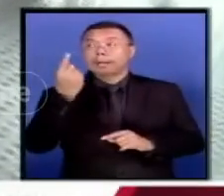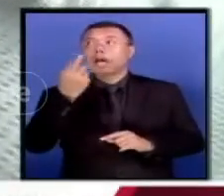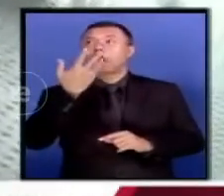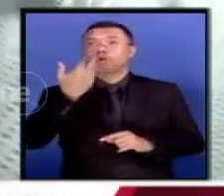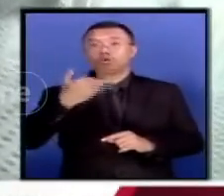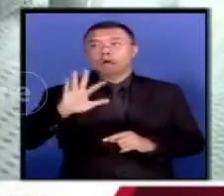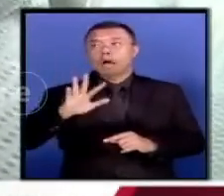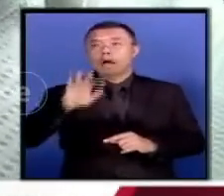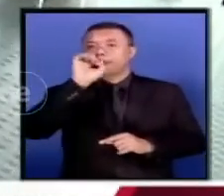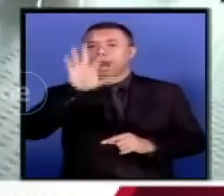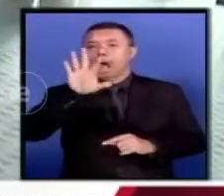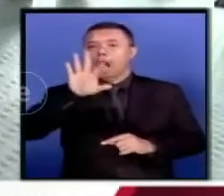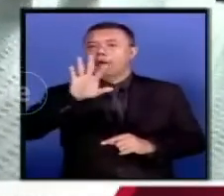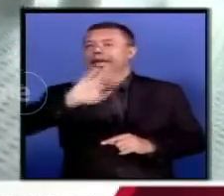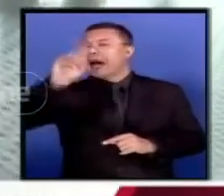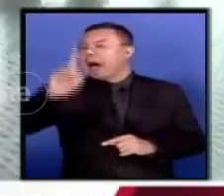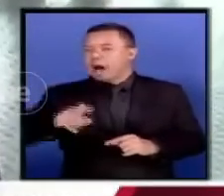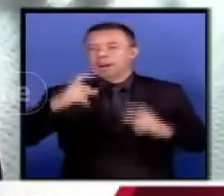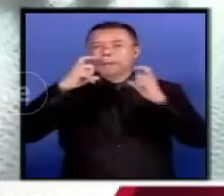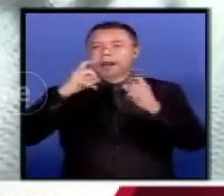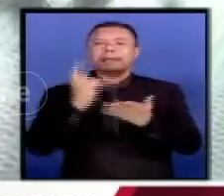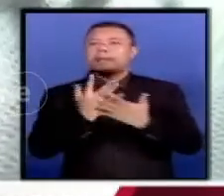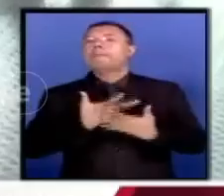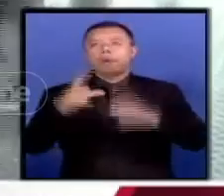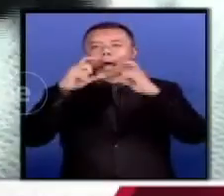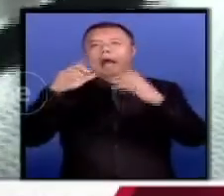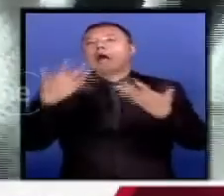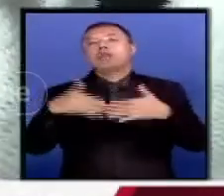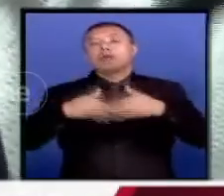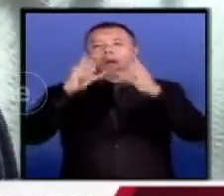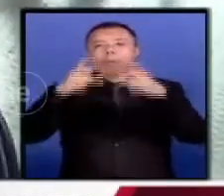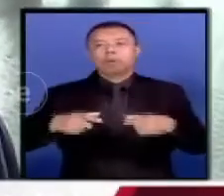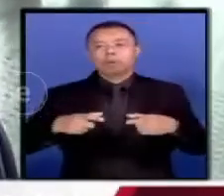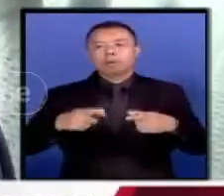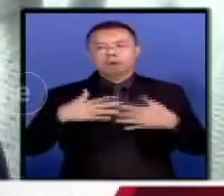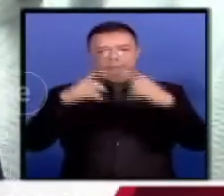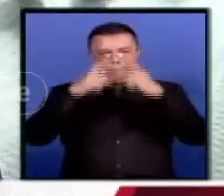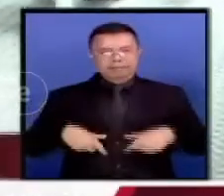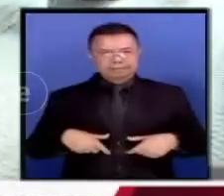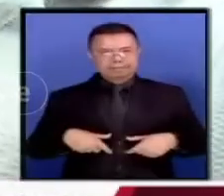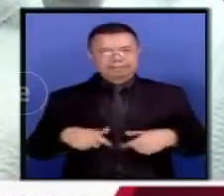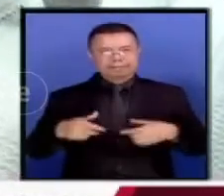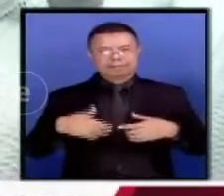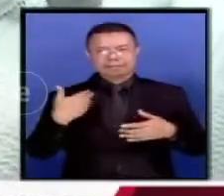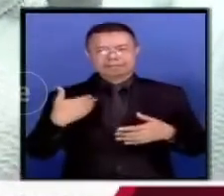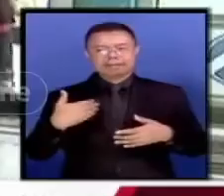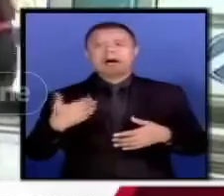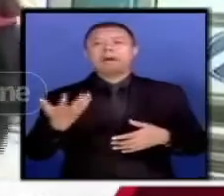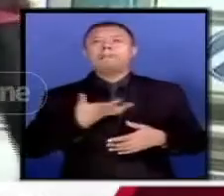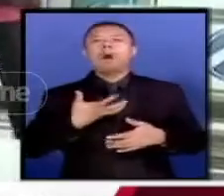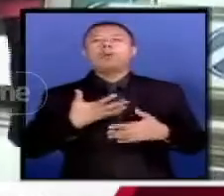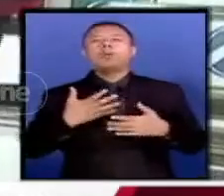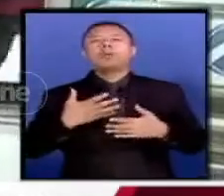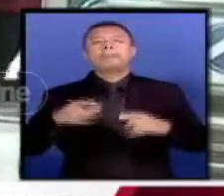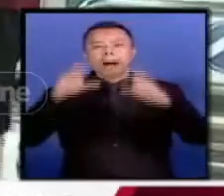sudah tidak mewajibkan masker lagi, kira-kira Ibu masih tetap pakai masker atau mau bagaimana, Bu? Mau dilepas aja. Ibu nih lebih nyaman